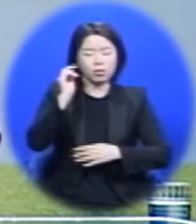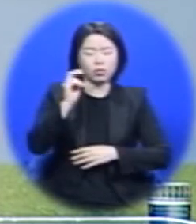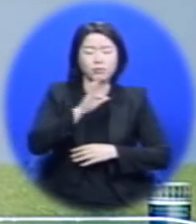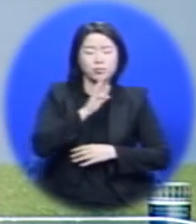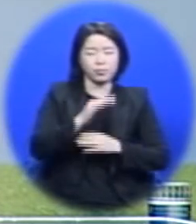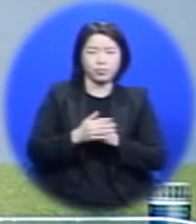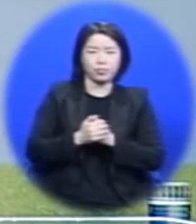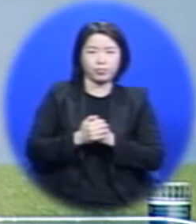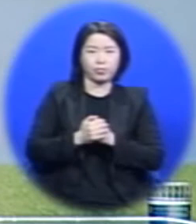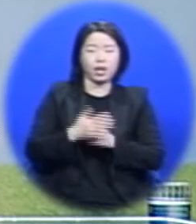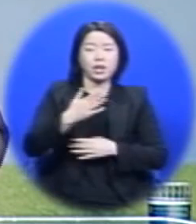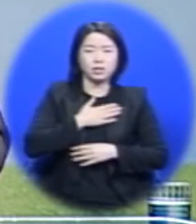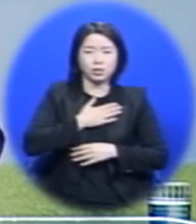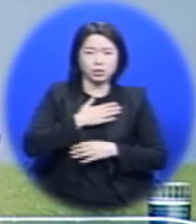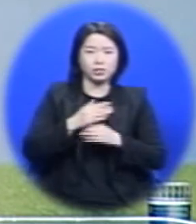저는